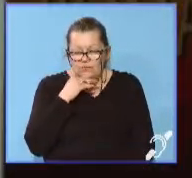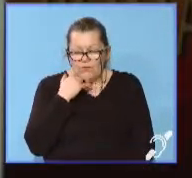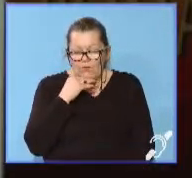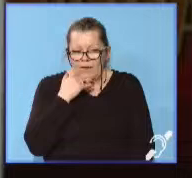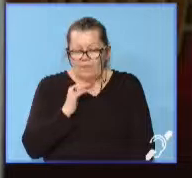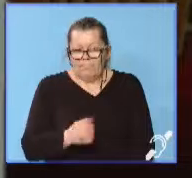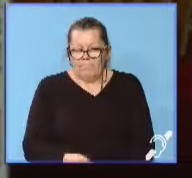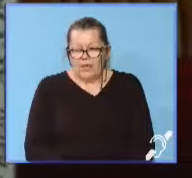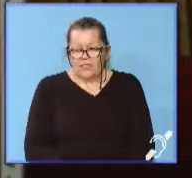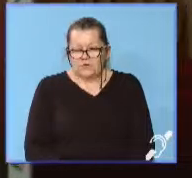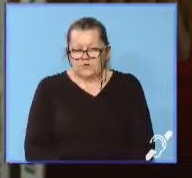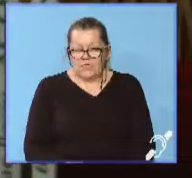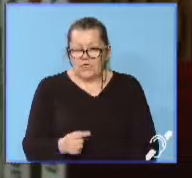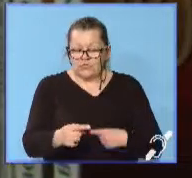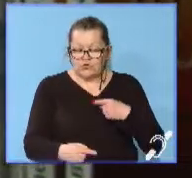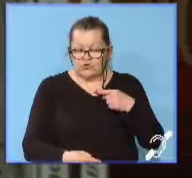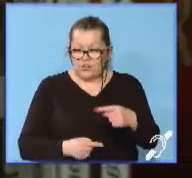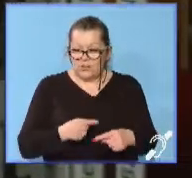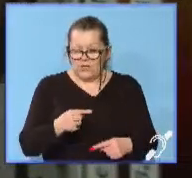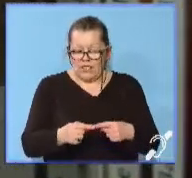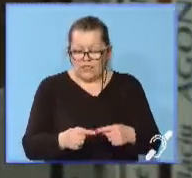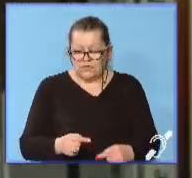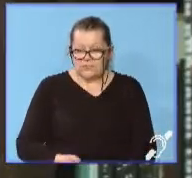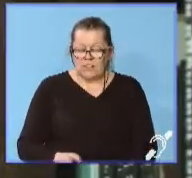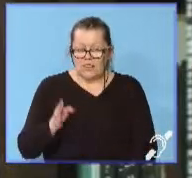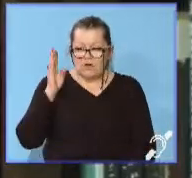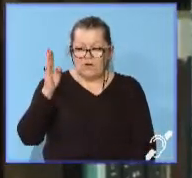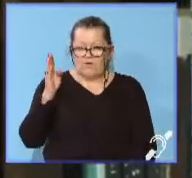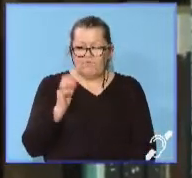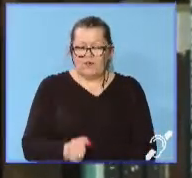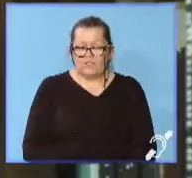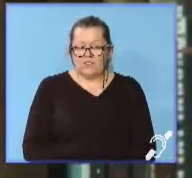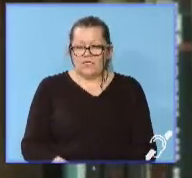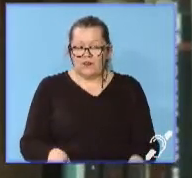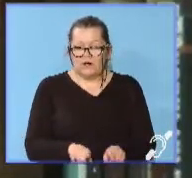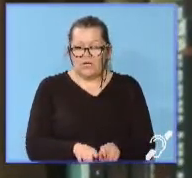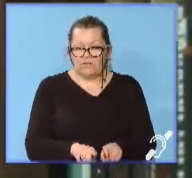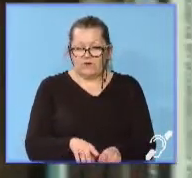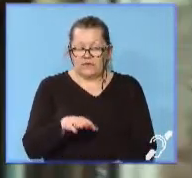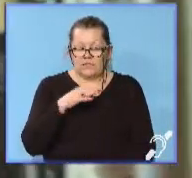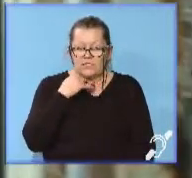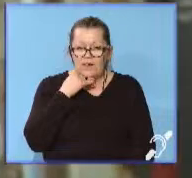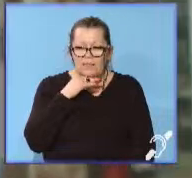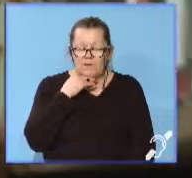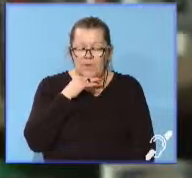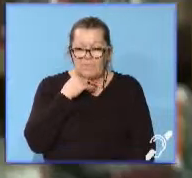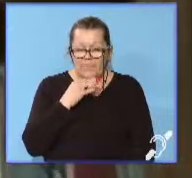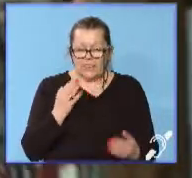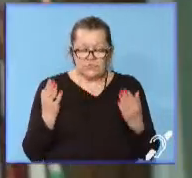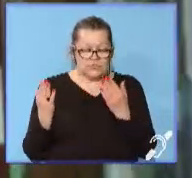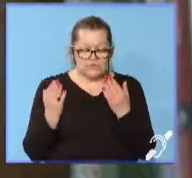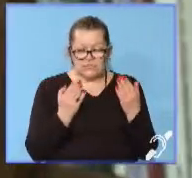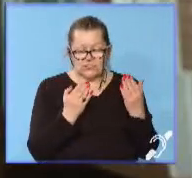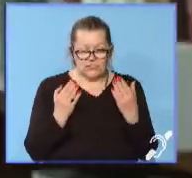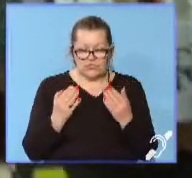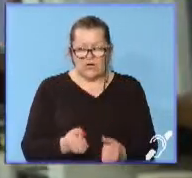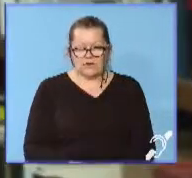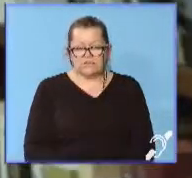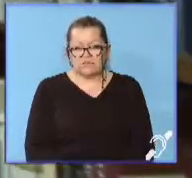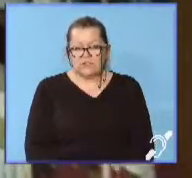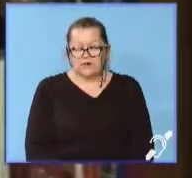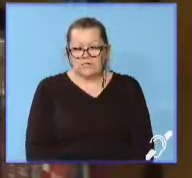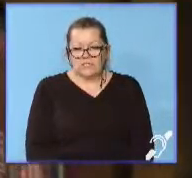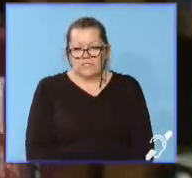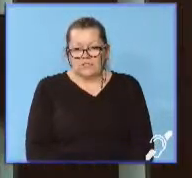care generațiile care vor urma Probabil că vor avea din ce în ce mai multe obstacole legate de